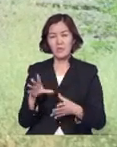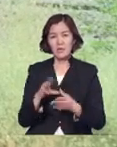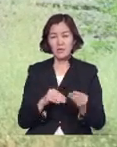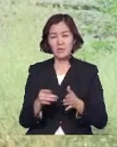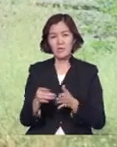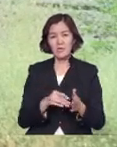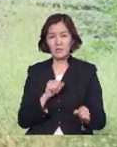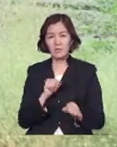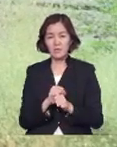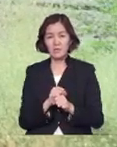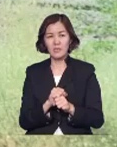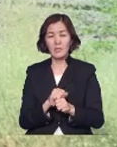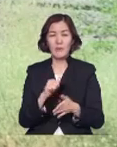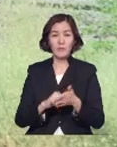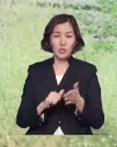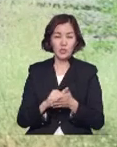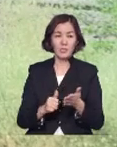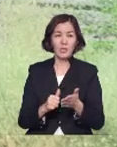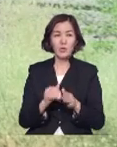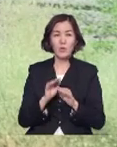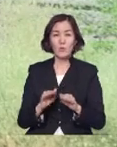тұр. Көбейудің себебі